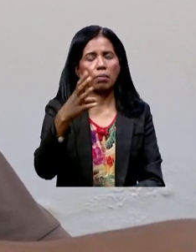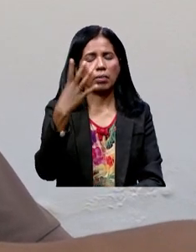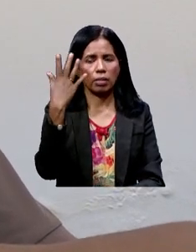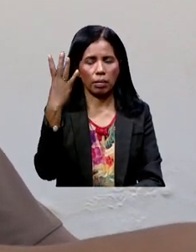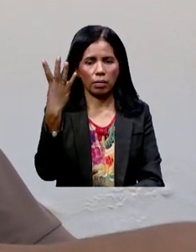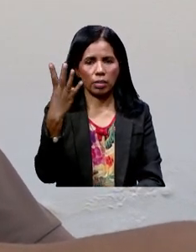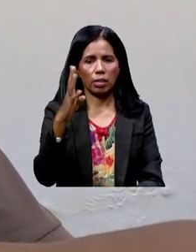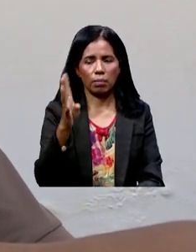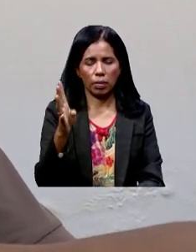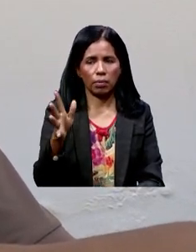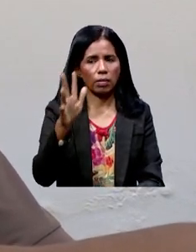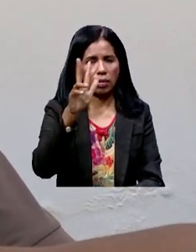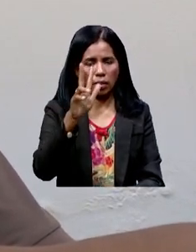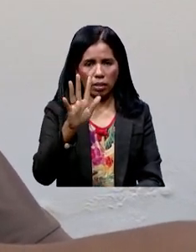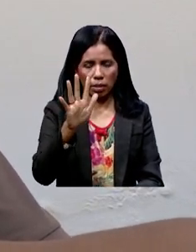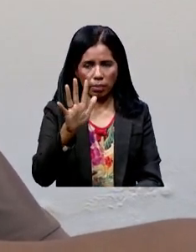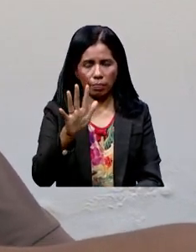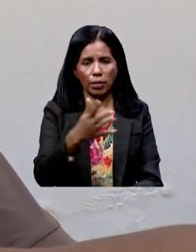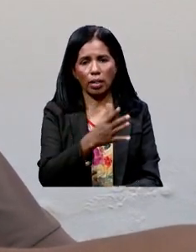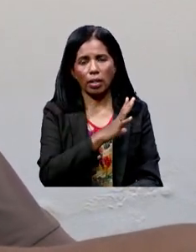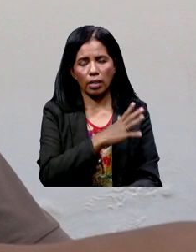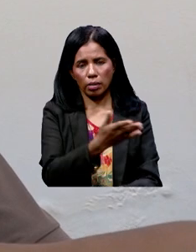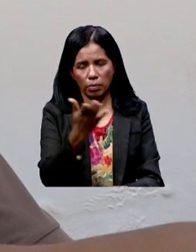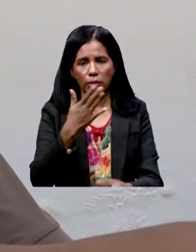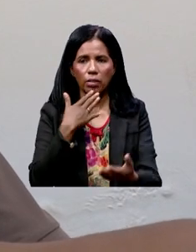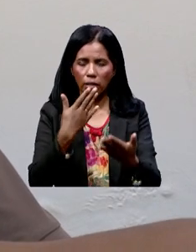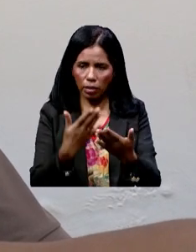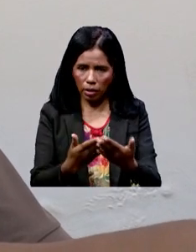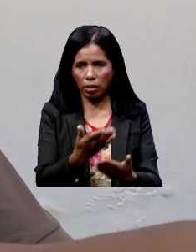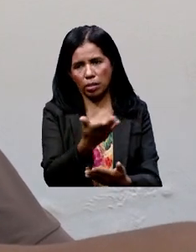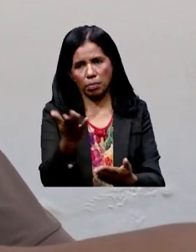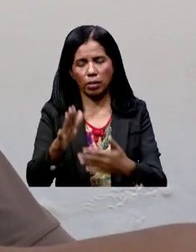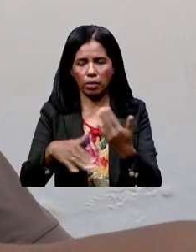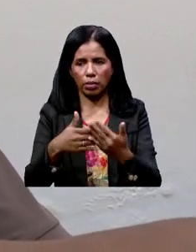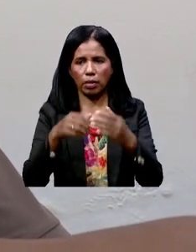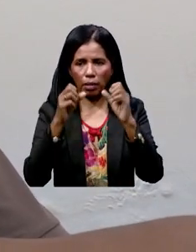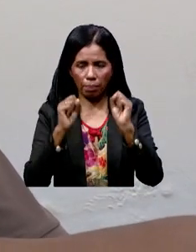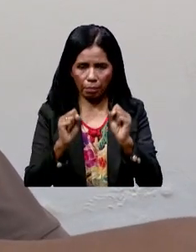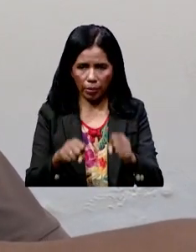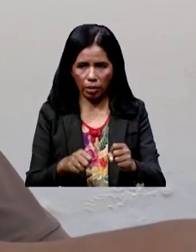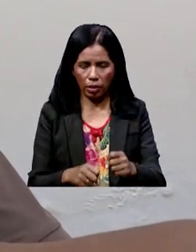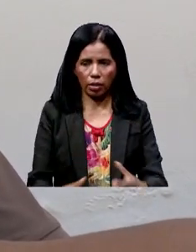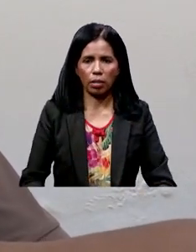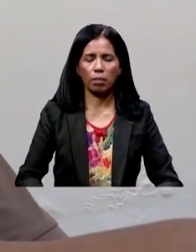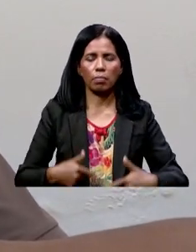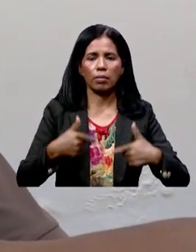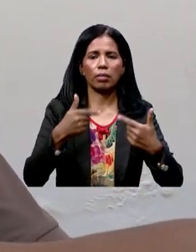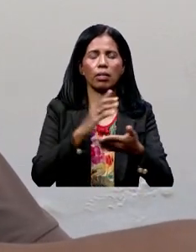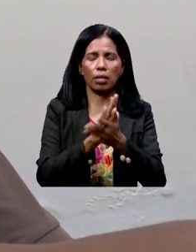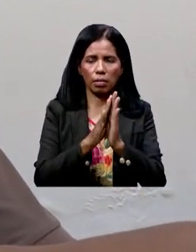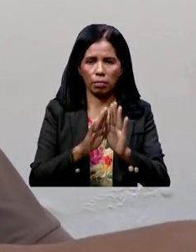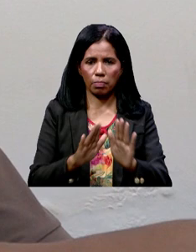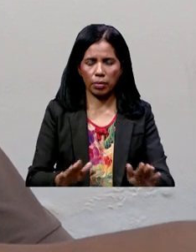1445 Hijriah. Hei kata kita buat sirah hoto tu nene dia kita buat sirah bele Moris hakmatik hamutuk